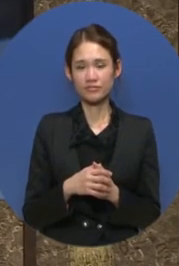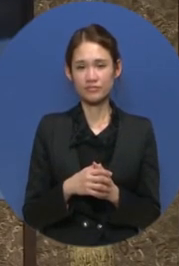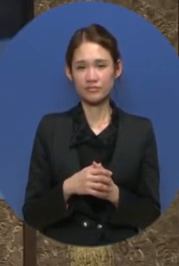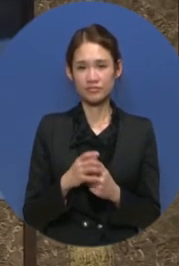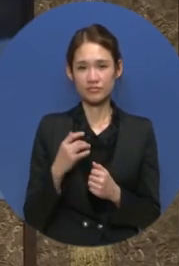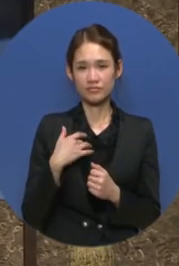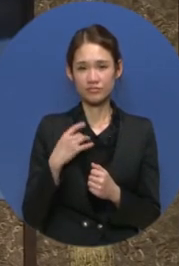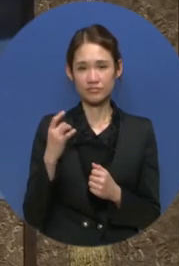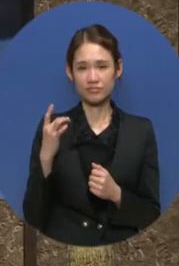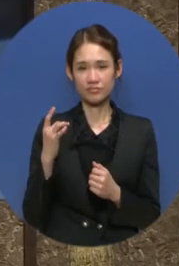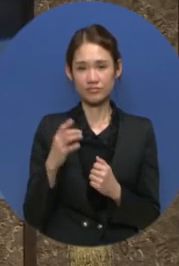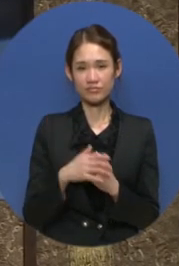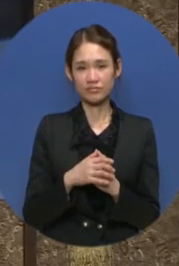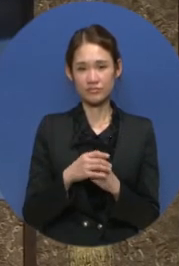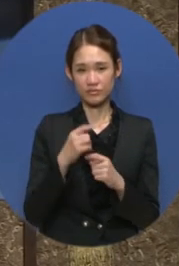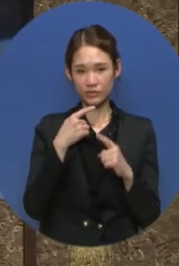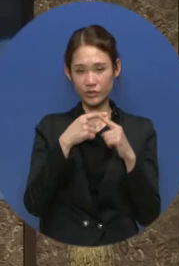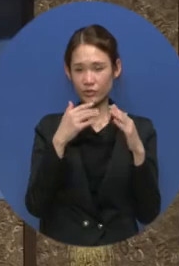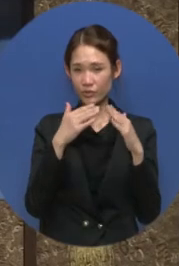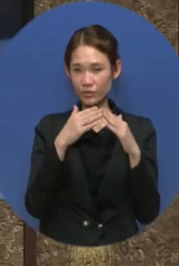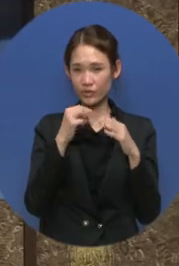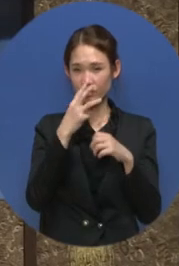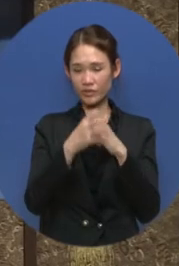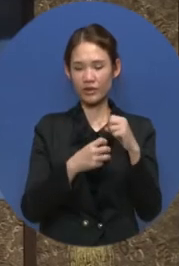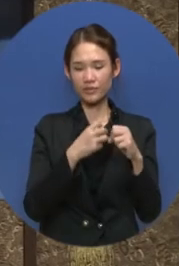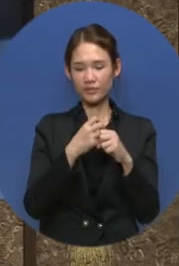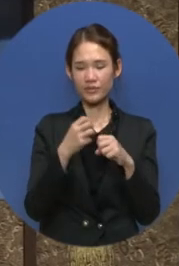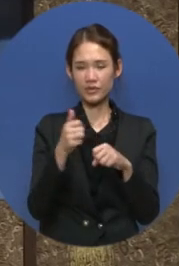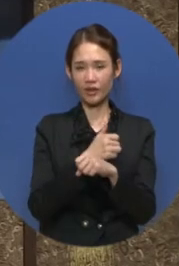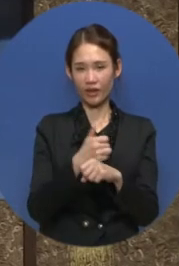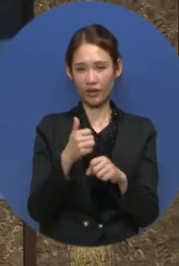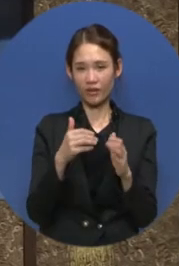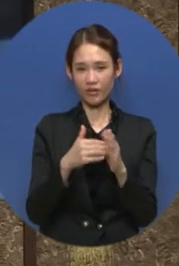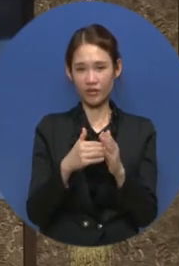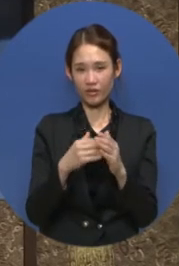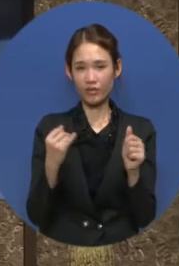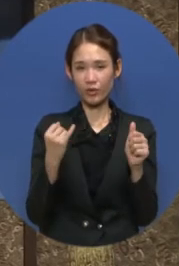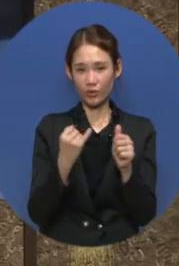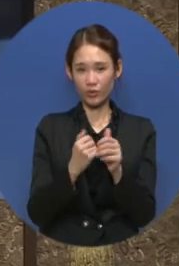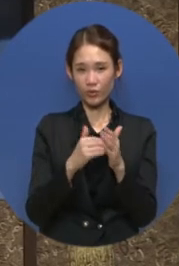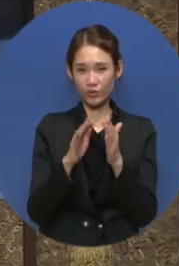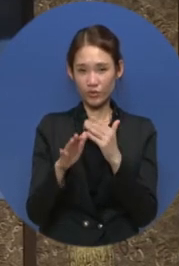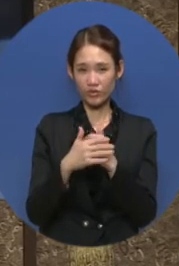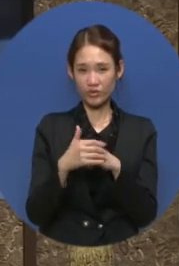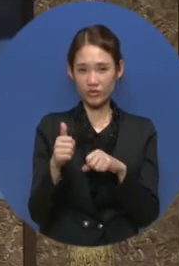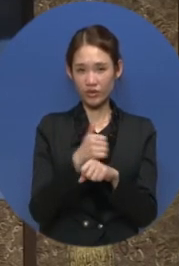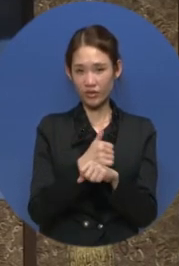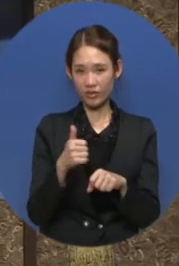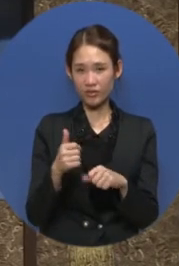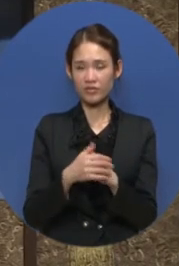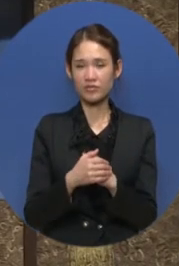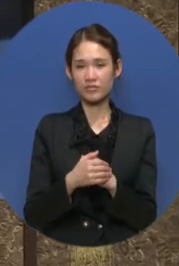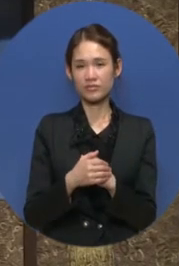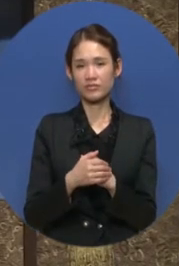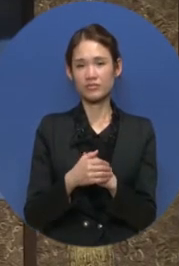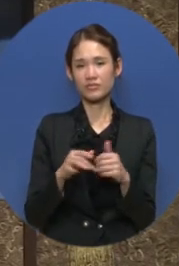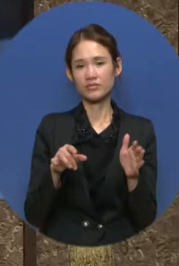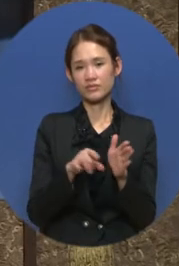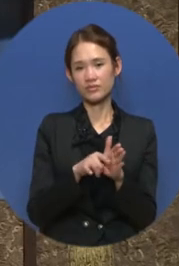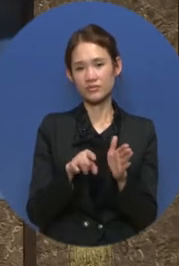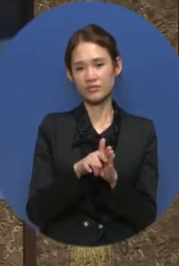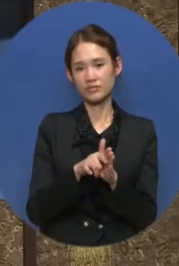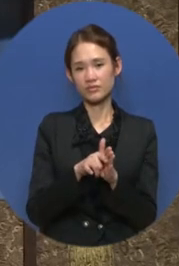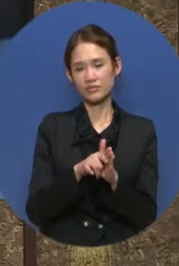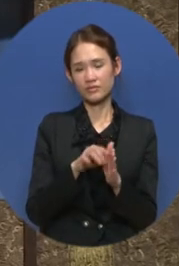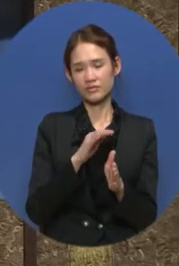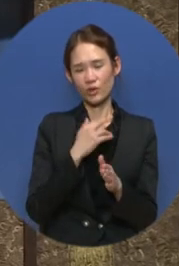제가 교회를 한 30년 다녔거든요, 사실은. 결혼하고 네. 교회를 계속 다녔어요. 그러니까 이제 믿음은 저도